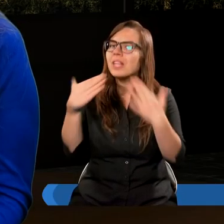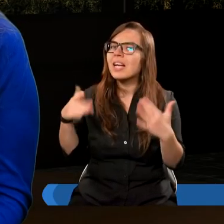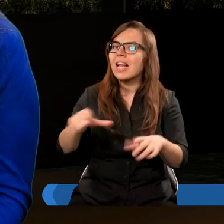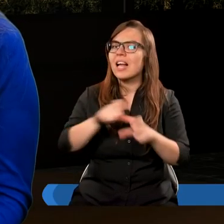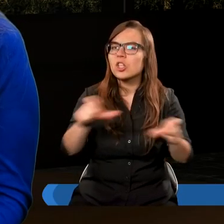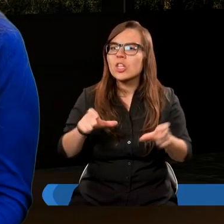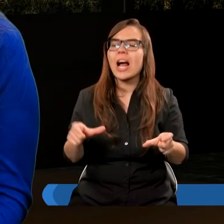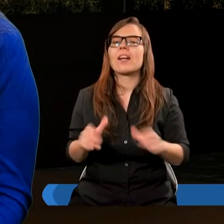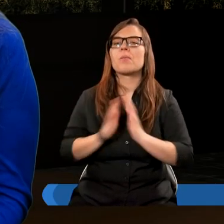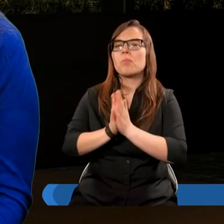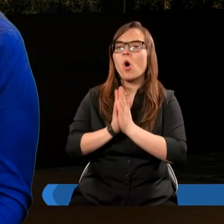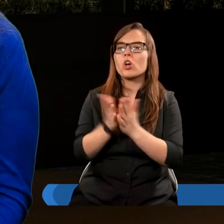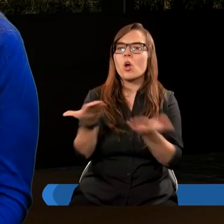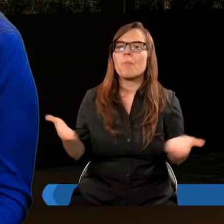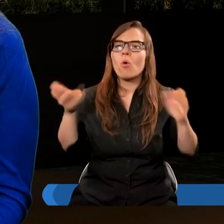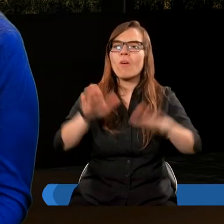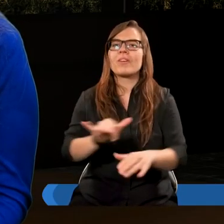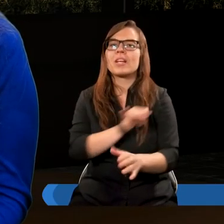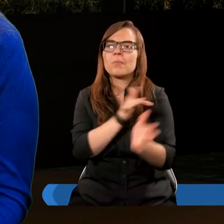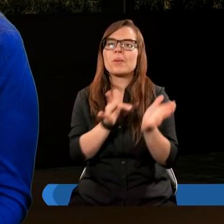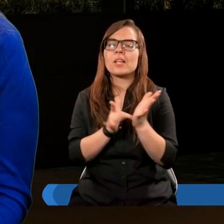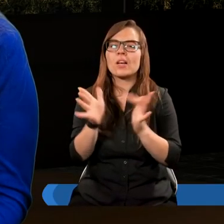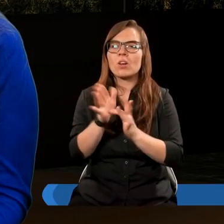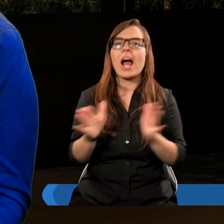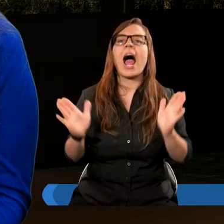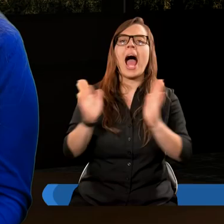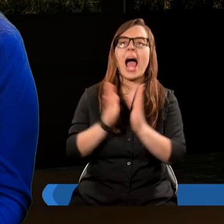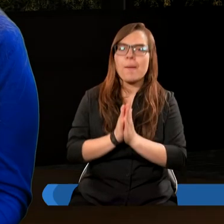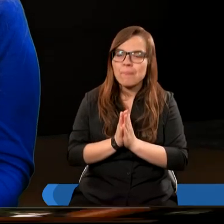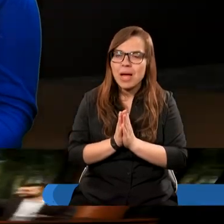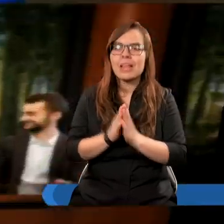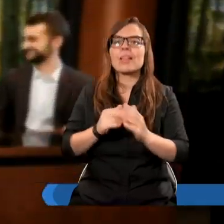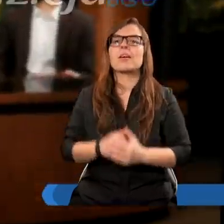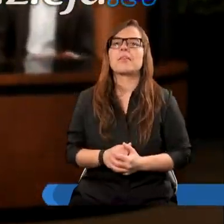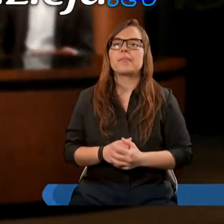czas. Prosimy o błogosławieństwo w imieniu Jezusa, Pana naszego. Amen. Amen.